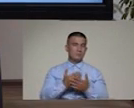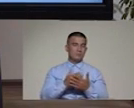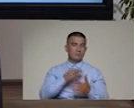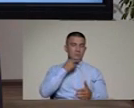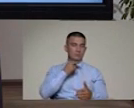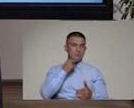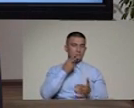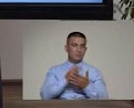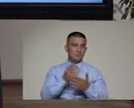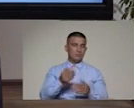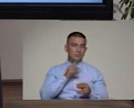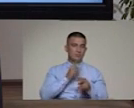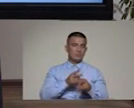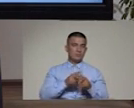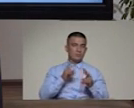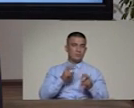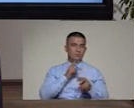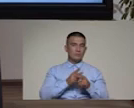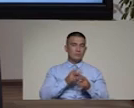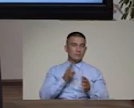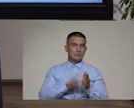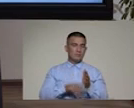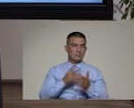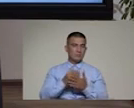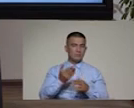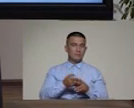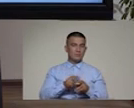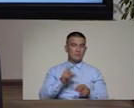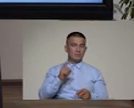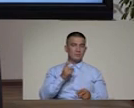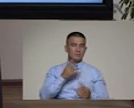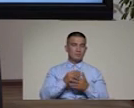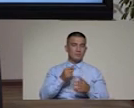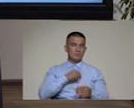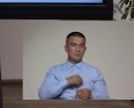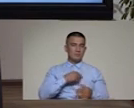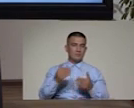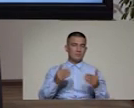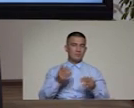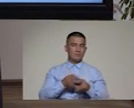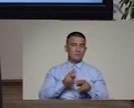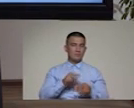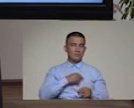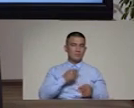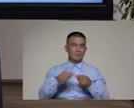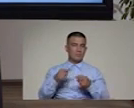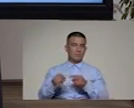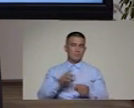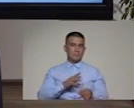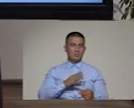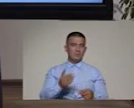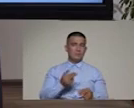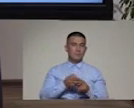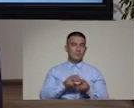yerda metallar hamda metalmaslarning kimyoviy xususiyatlari bilan farqlab olar ekanmiz. Qanday